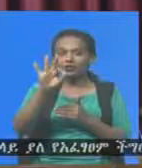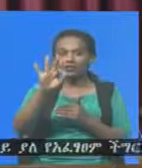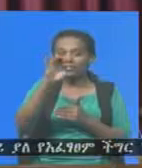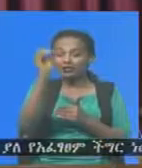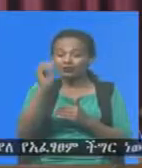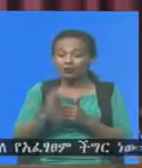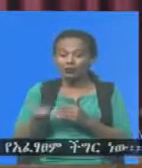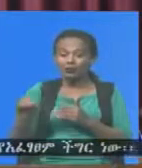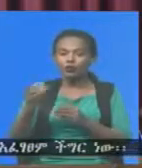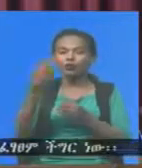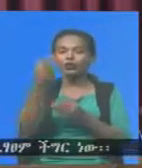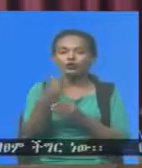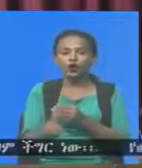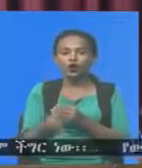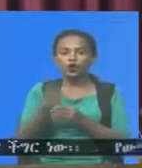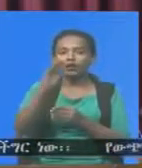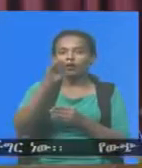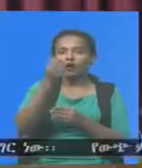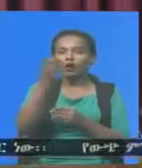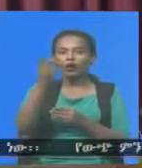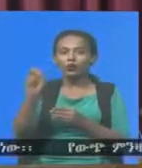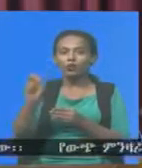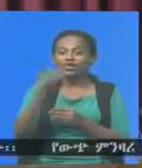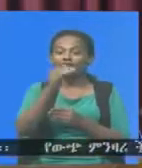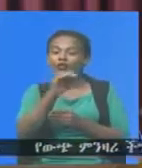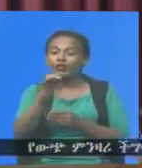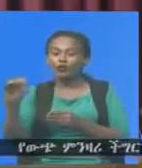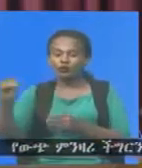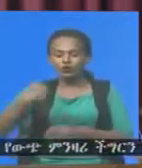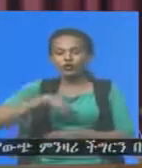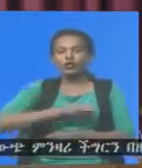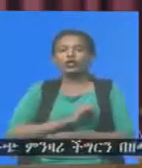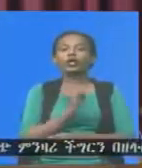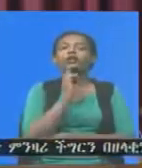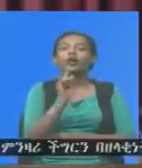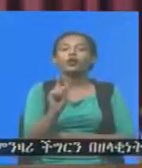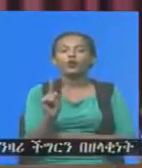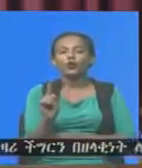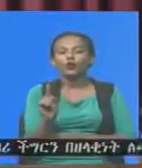ገዝቷል። የማላዊ ኤርላይን ግማሹ የኛ ነው።